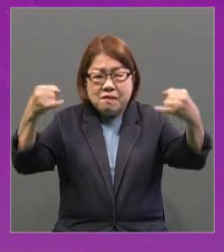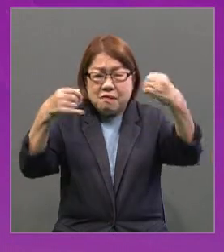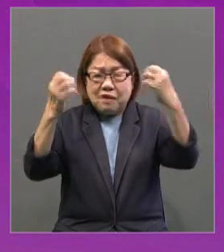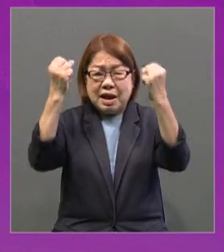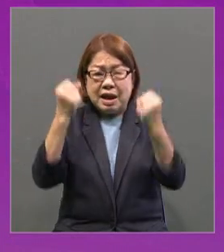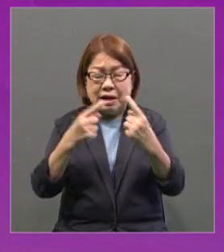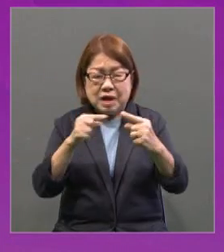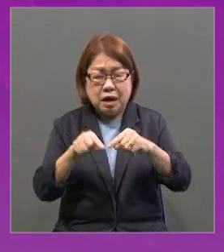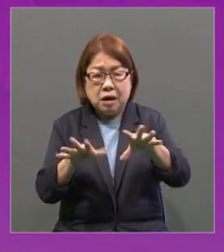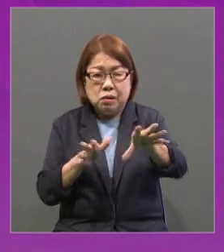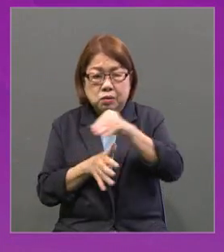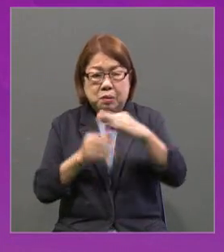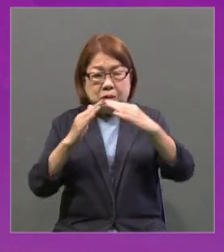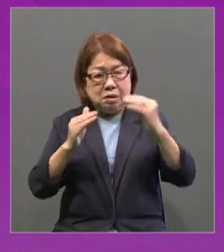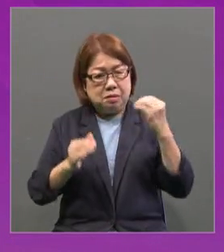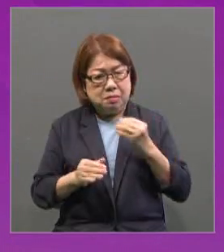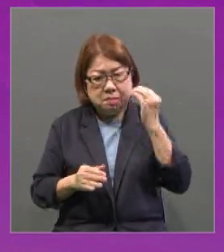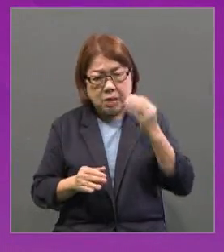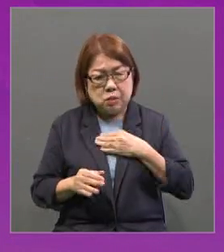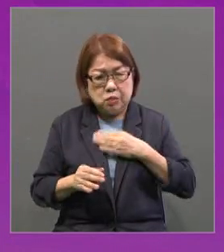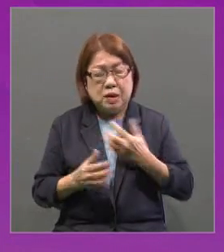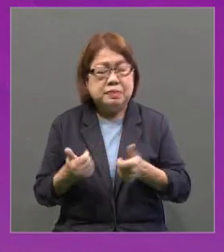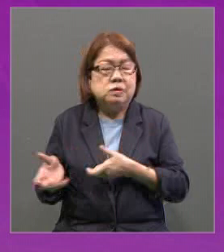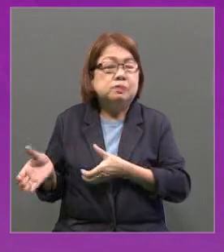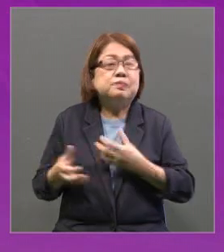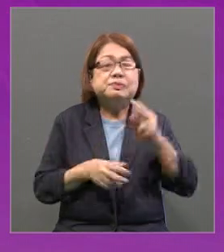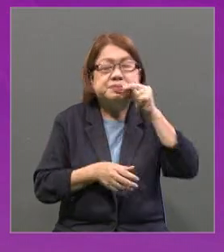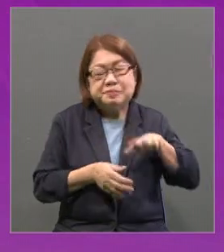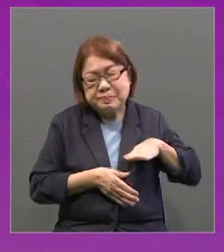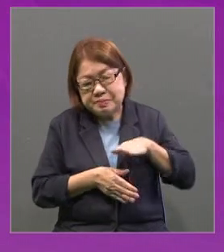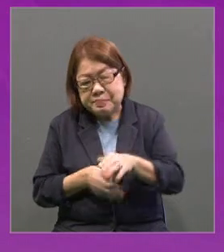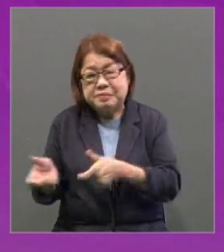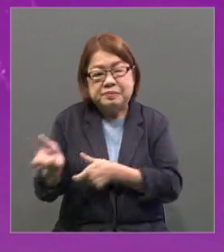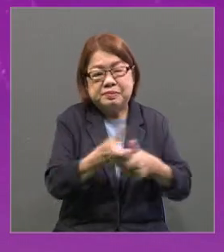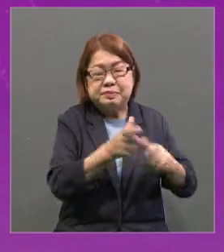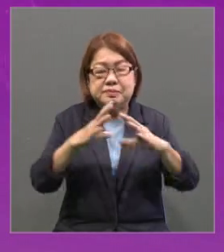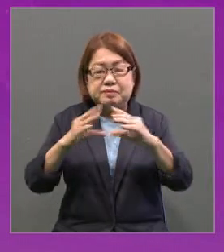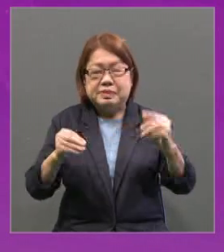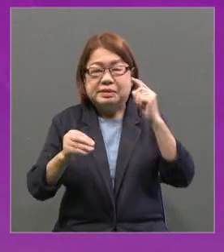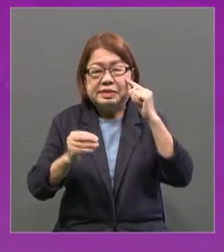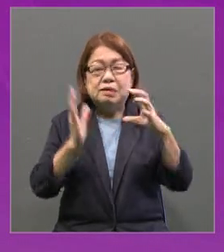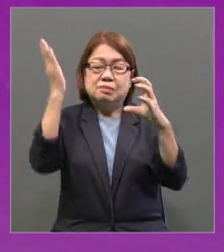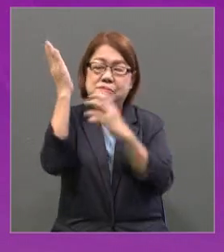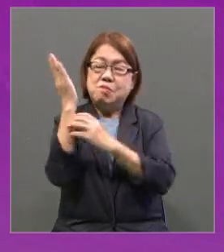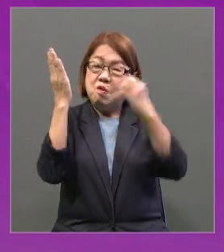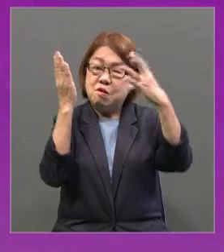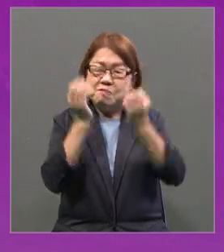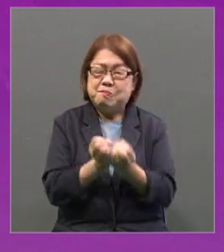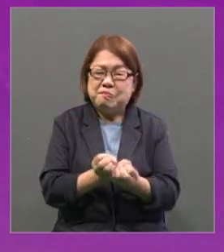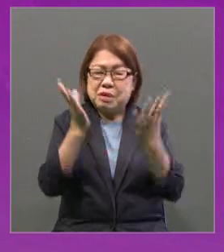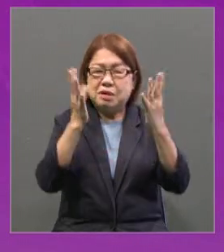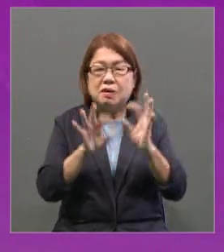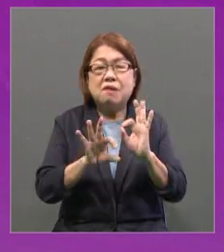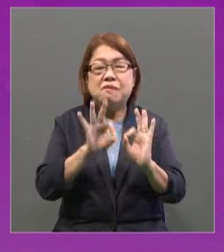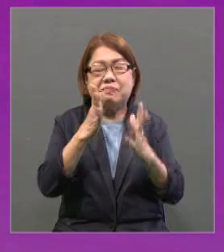งก็ต้องเร่งเข้าไปฉีดน้ำสกัดนะคะแล้วก็ทำได้ทันค่ะสาเหตุเนี่ยคาดว่าน่าจะเกิดจากหม้อแปลงระเบิดจนเกิดประกายไฟค่